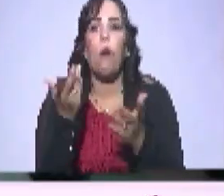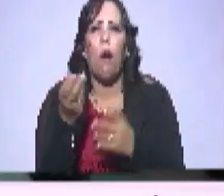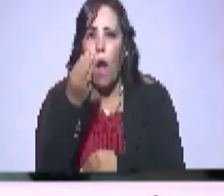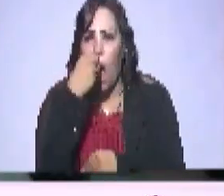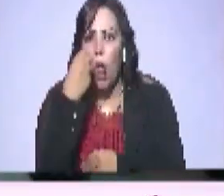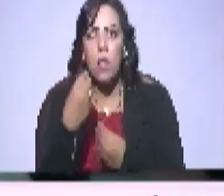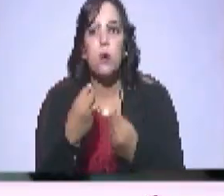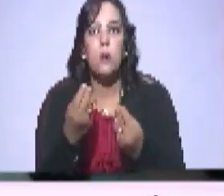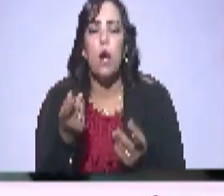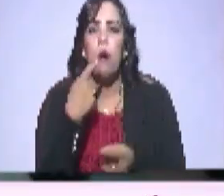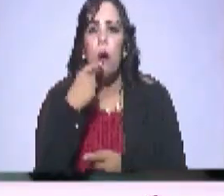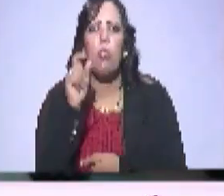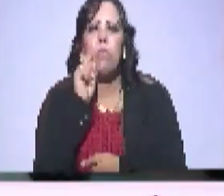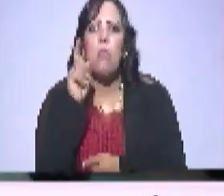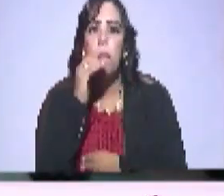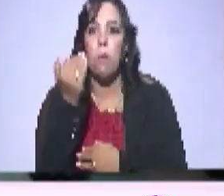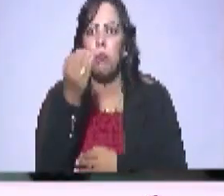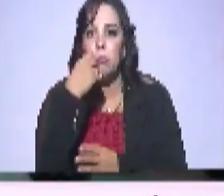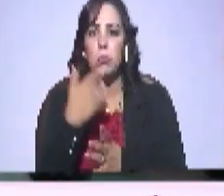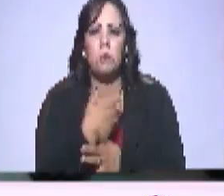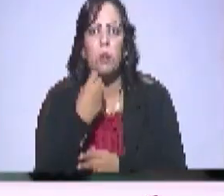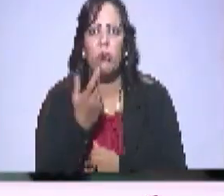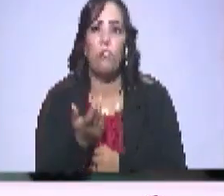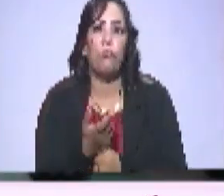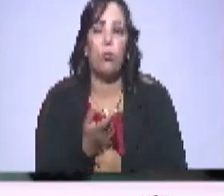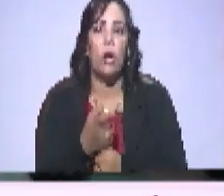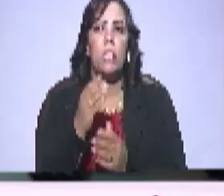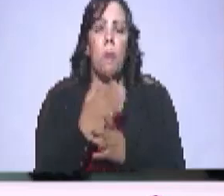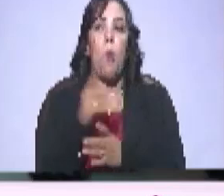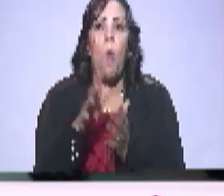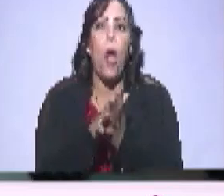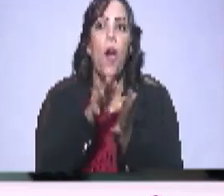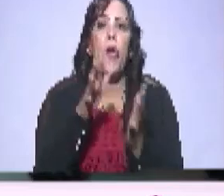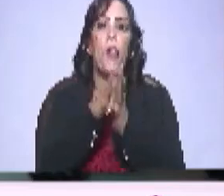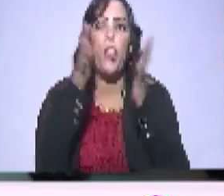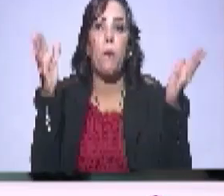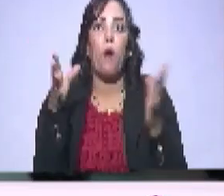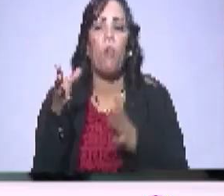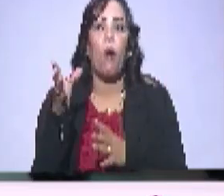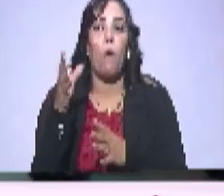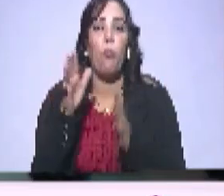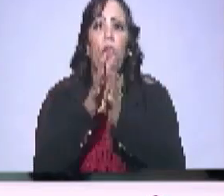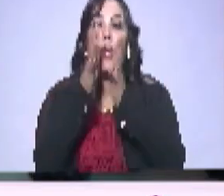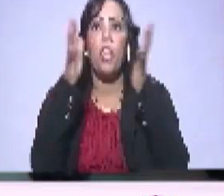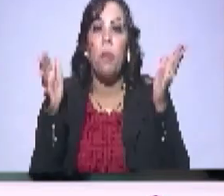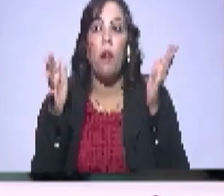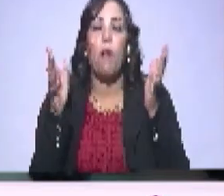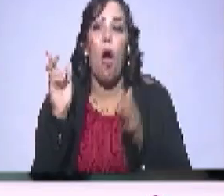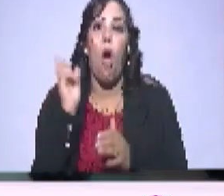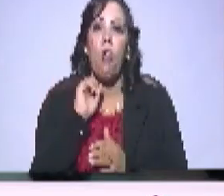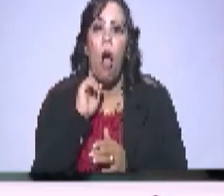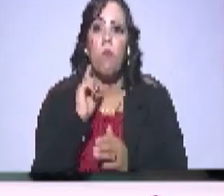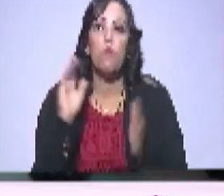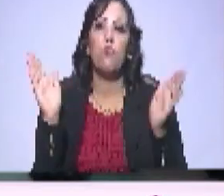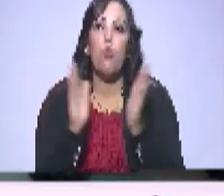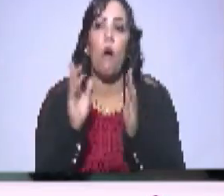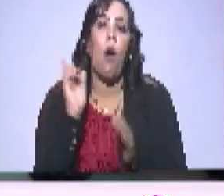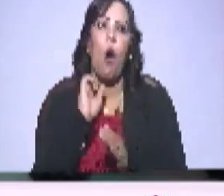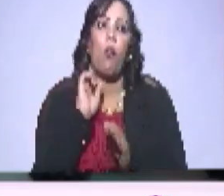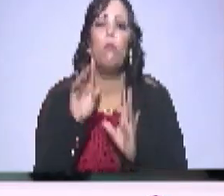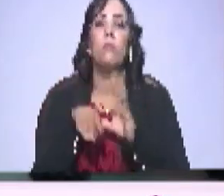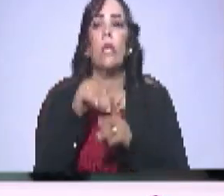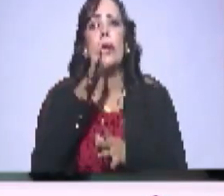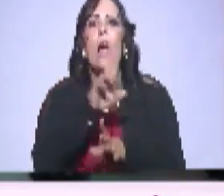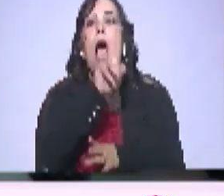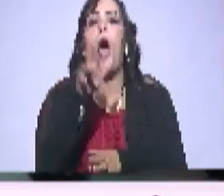ده لسه ما اكلش دم، ده بس يعني مجرد ما بيتولد. يعني دي معلومه كنسيه اكيدة؟ لا معلومه